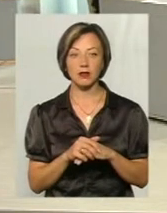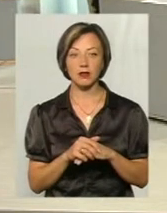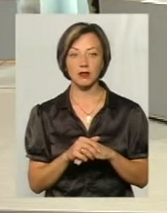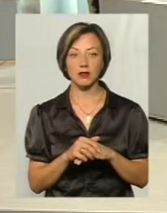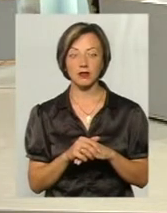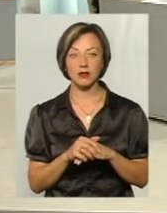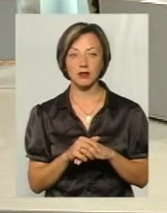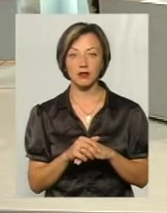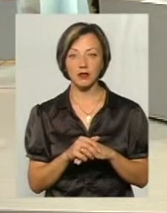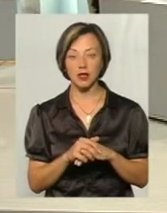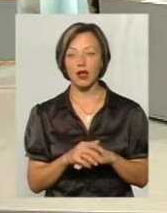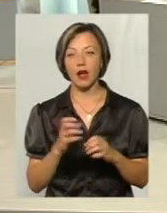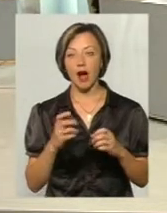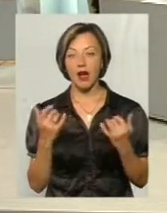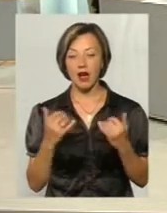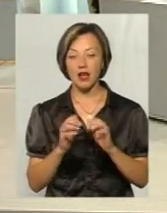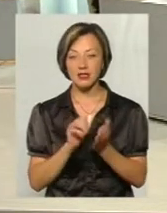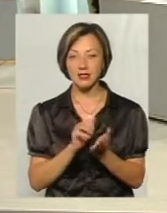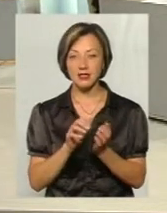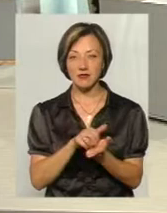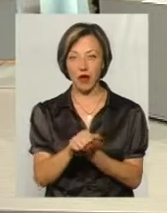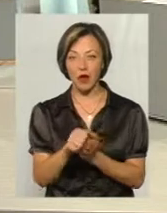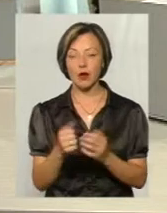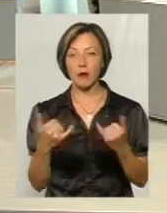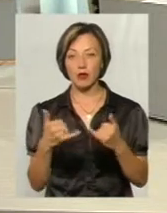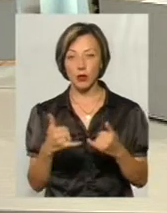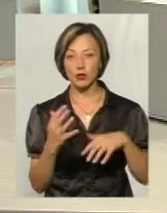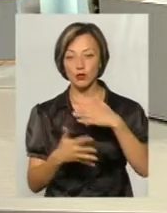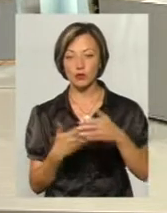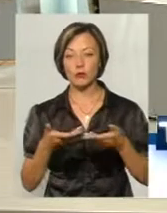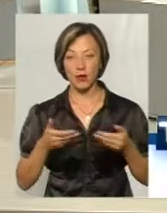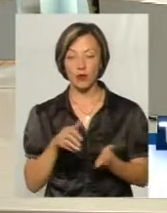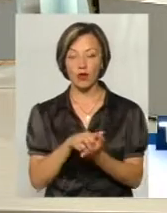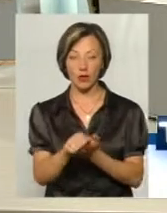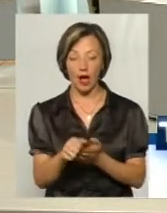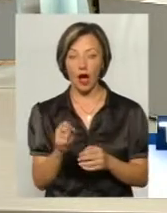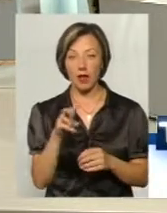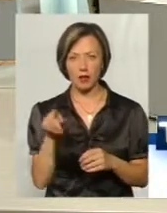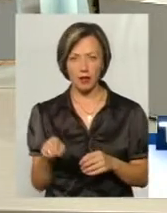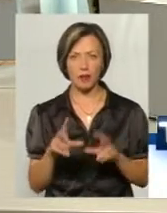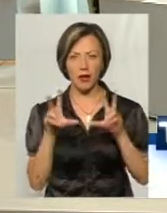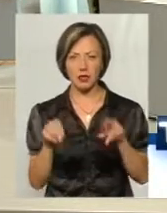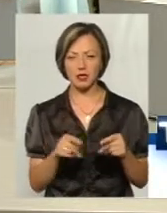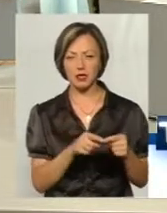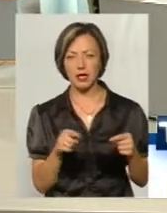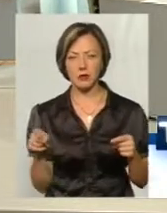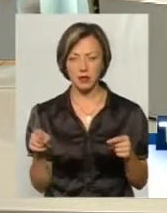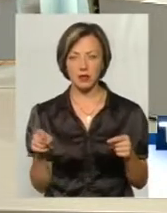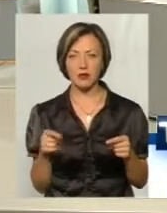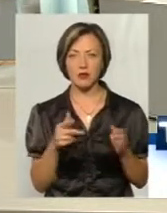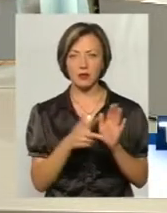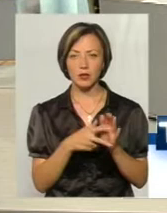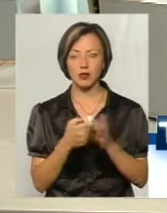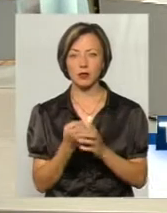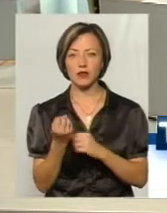Щебнево-мастикова асфальтобетонна суміш. Так ось. Так ось. Так. Ми її укладаємо. Ви її укладаєте. Так. Але ж там гарантійні сроки від